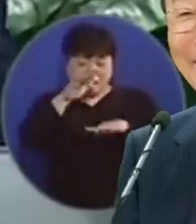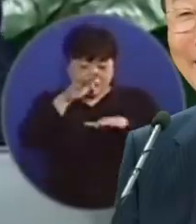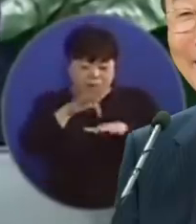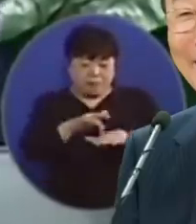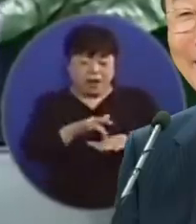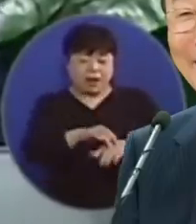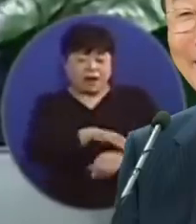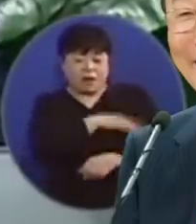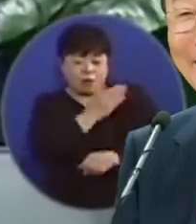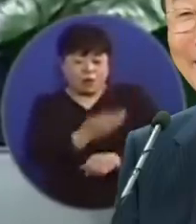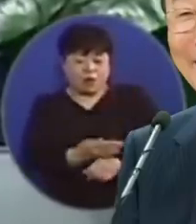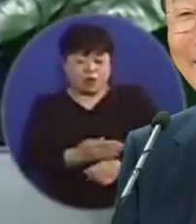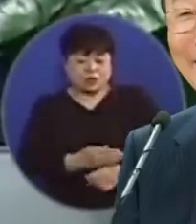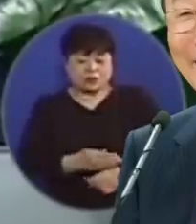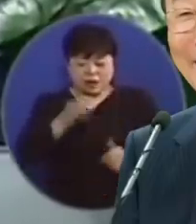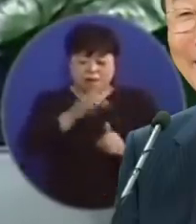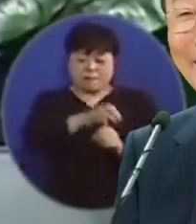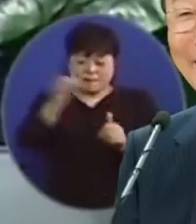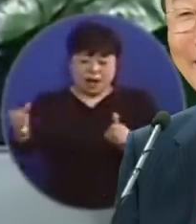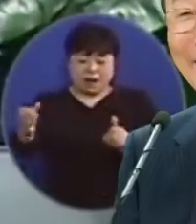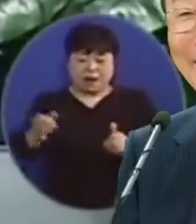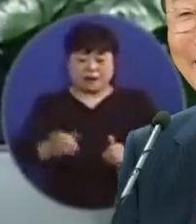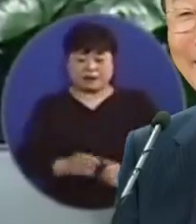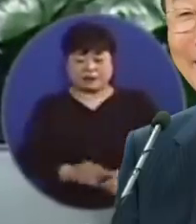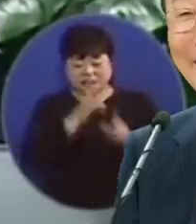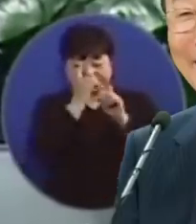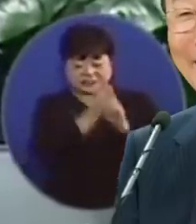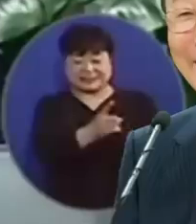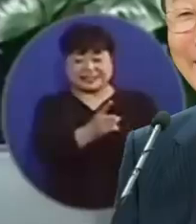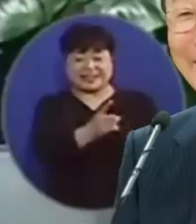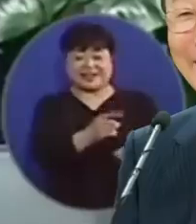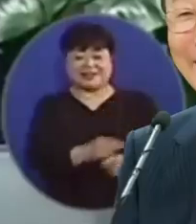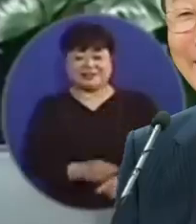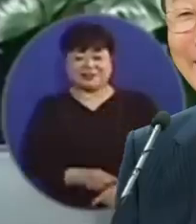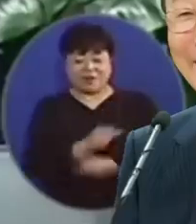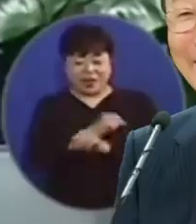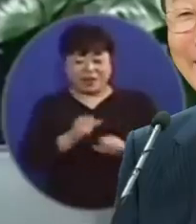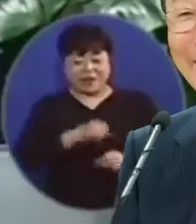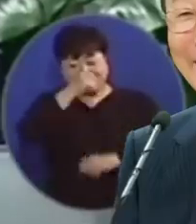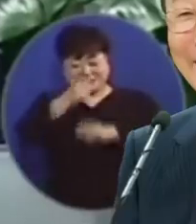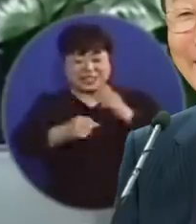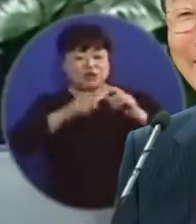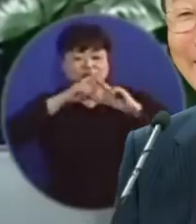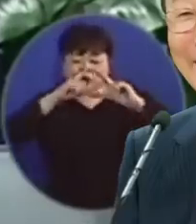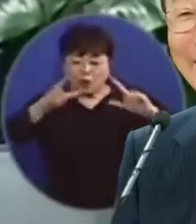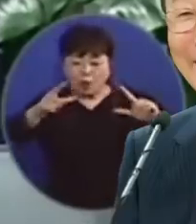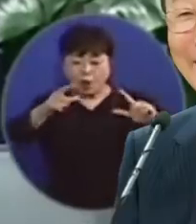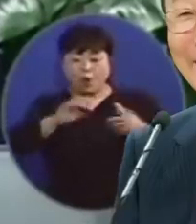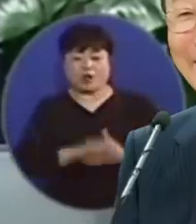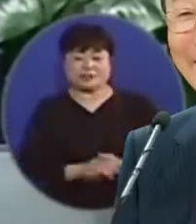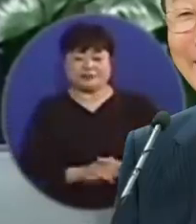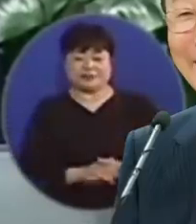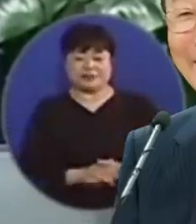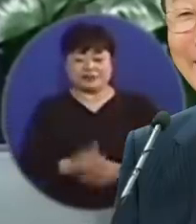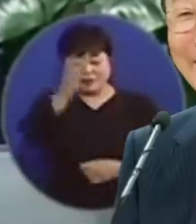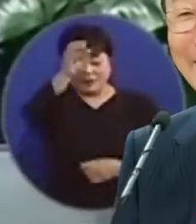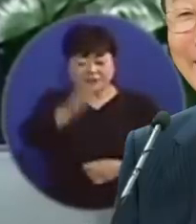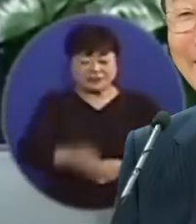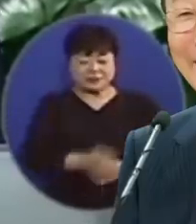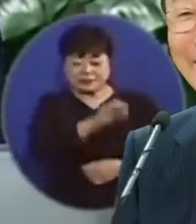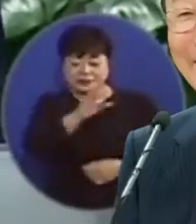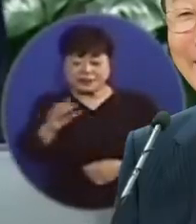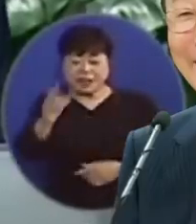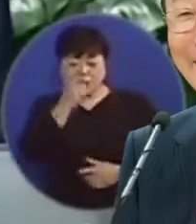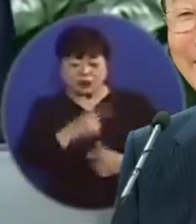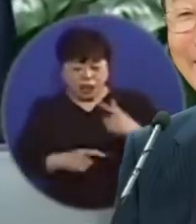밝히 벗어버려 승리하시고 해방과 자유를 선포해 주신 것입니다. 그러므로 십자가보다 더